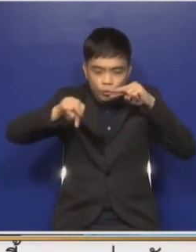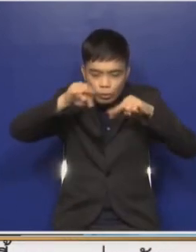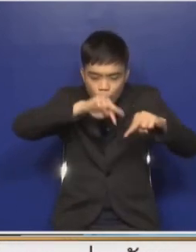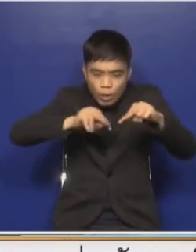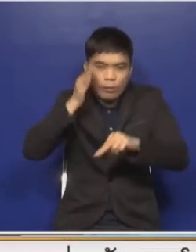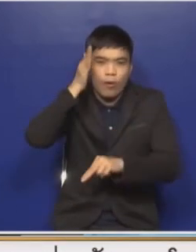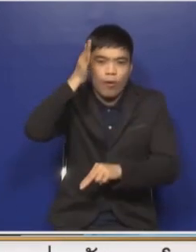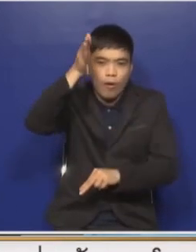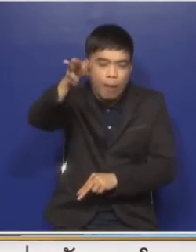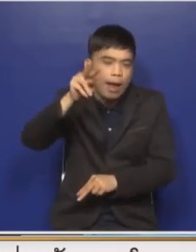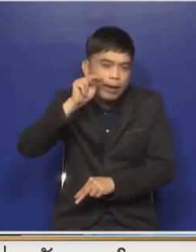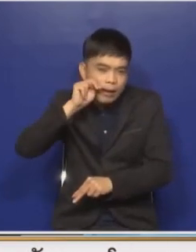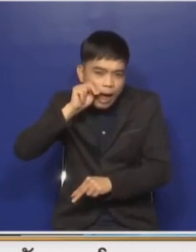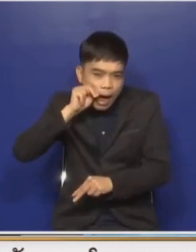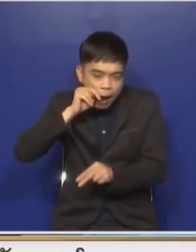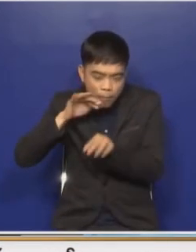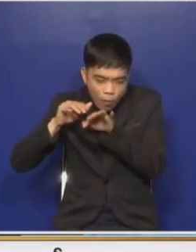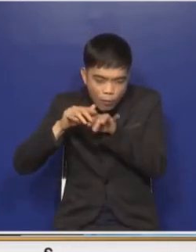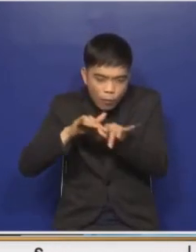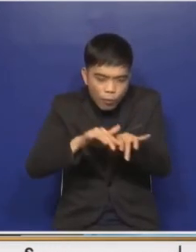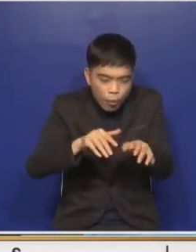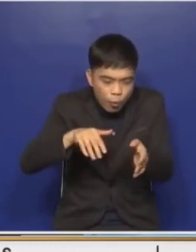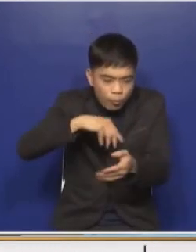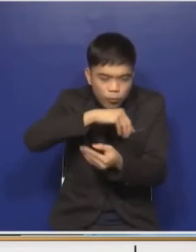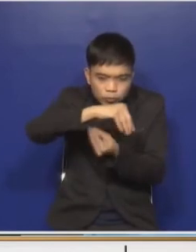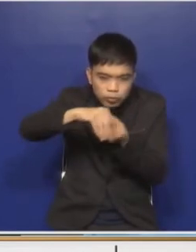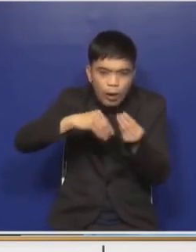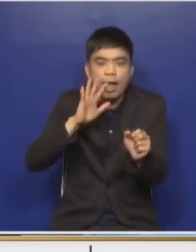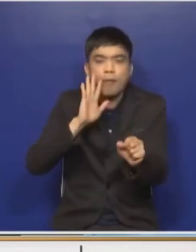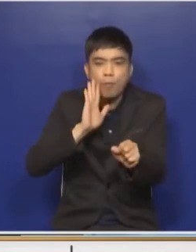ตรกรได้อย่างเต็มที่และขอขอบคุณโครงการ